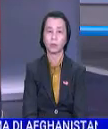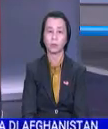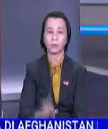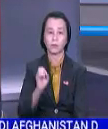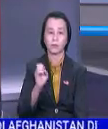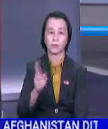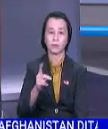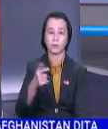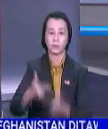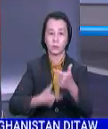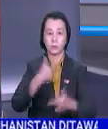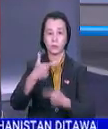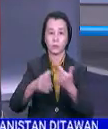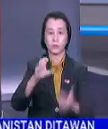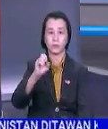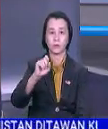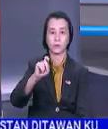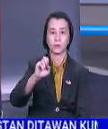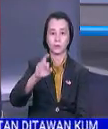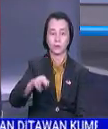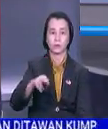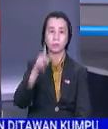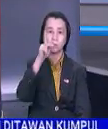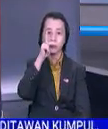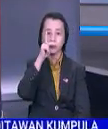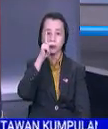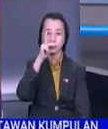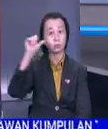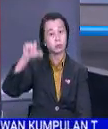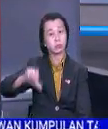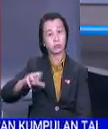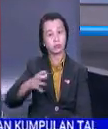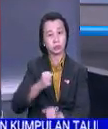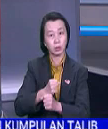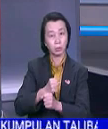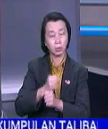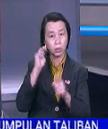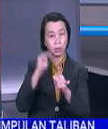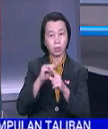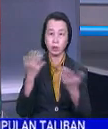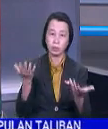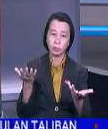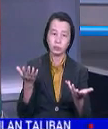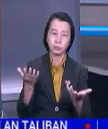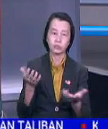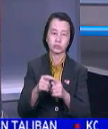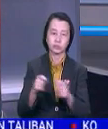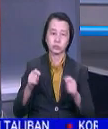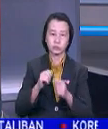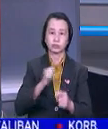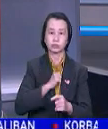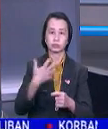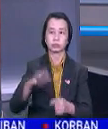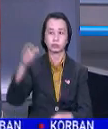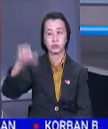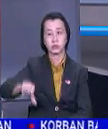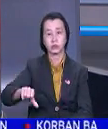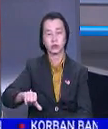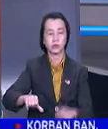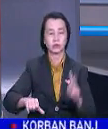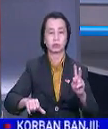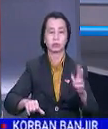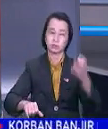Baik, aksi Liga Super, Kedah Darul Aman KDAFC gagal mengutip 3 mata penuh di laman sendiri selepas tewas 2-4